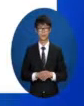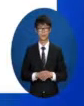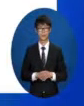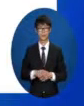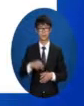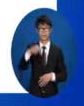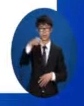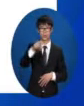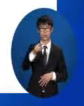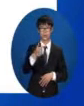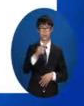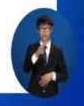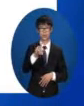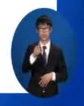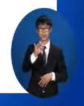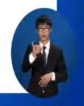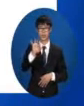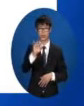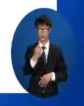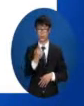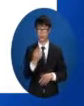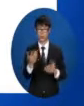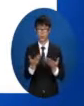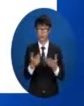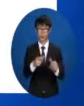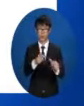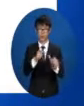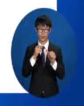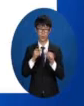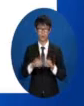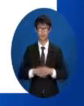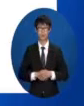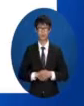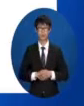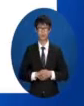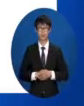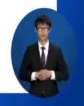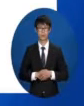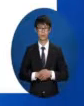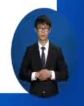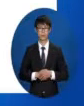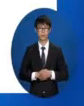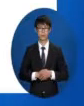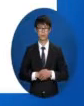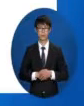주식회사 썬바이오에서 제조 관련 단순 종사원을 모집합니다.